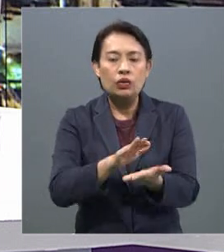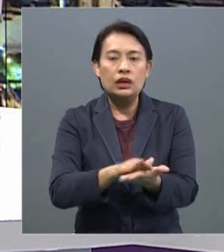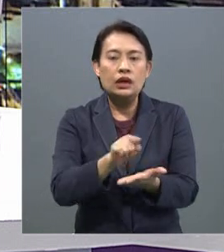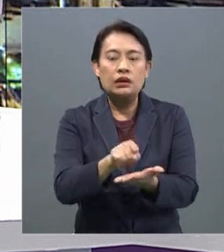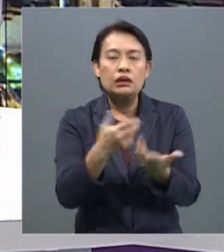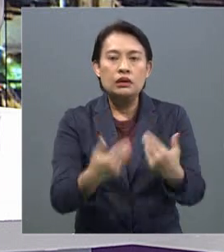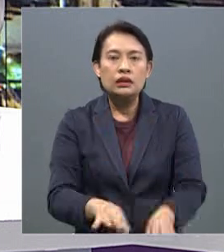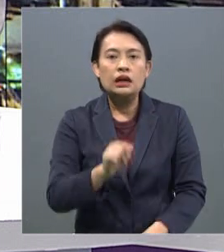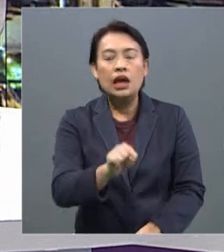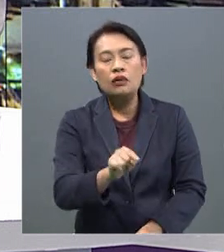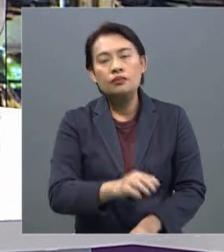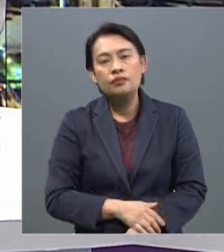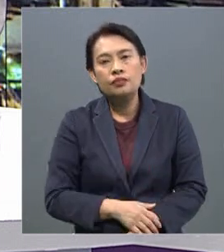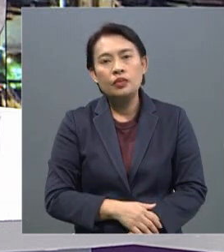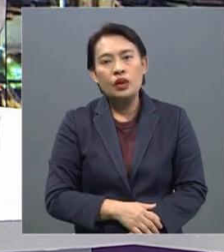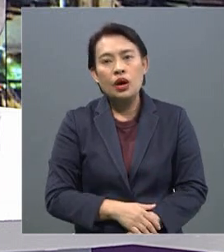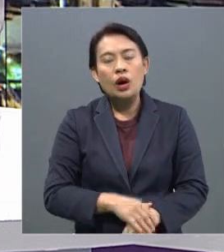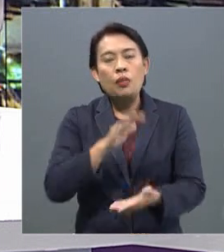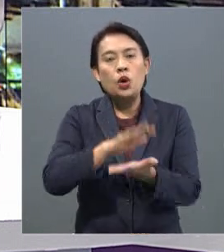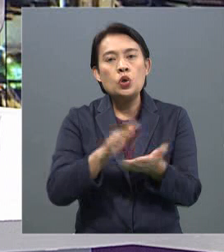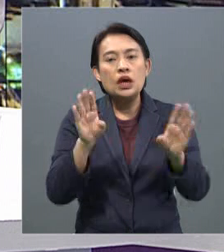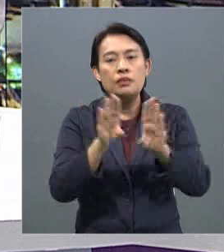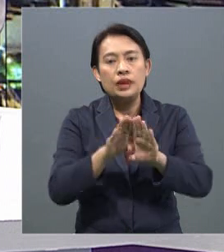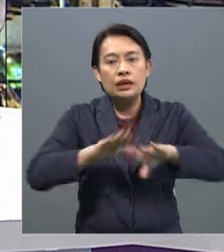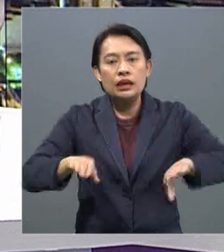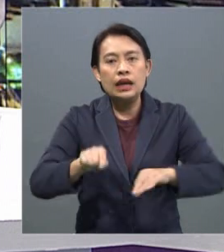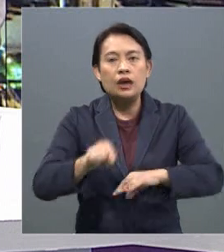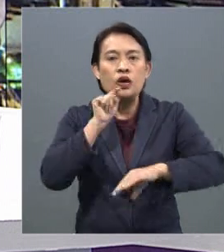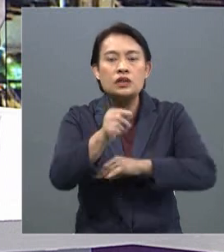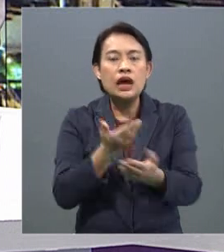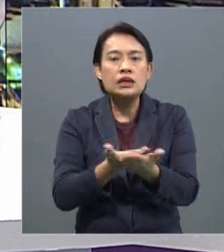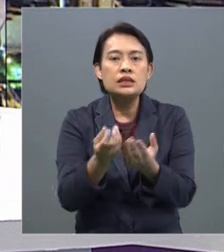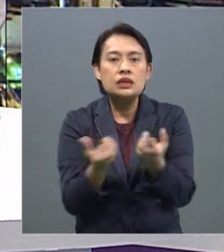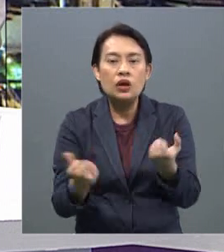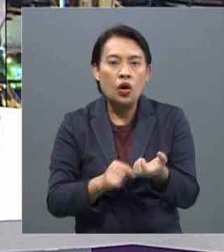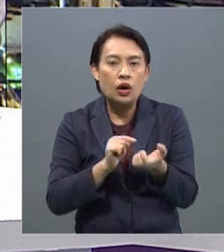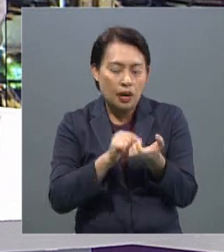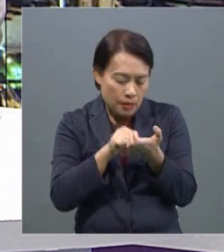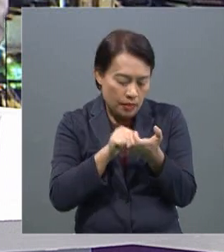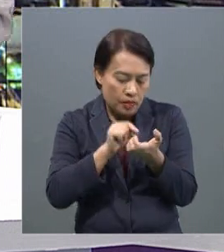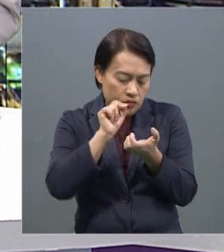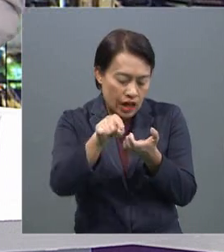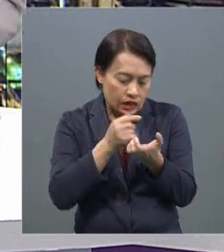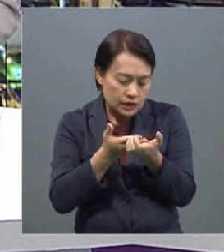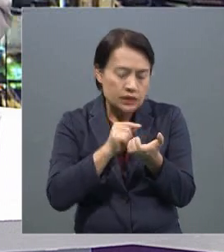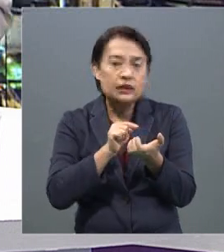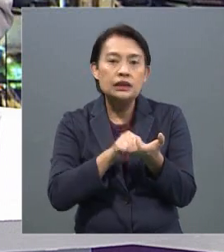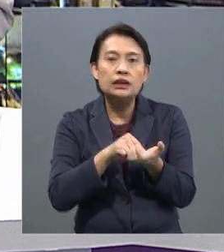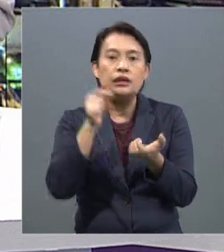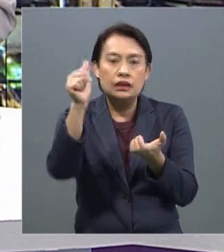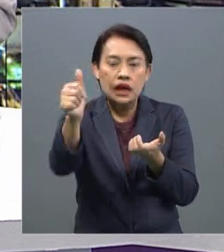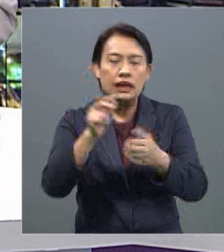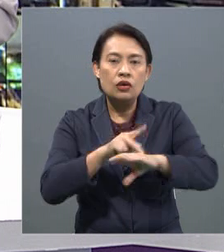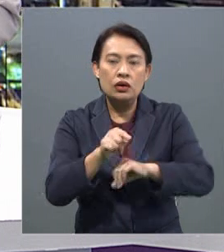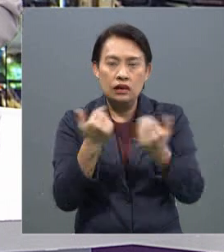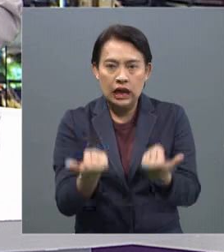กลับมาอยู่บ้านโอเห็นลูกสั่งออนไลน์เดี๋ยวเด็กก็เก่งนะสั่งของออนไลน์ได้เนี่ยเก่งกว่าผู้ใหญ่หลายคนด้วยซ้ำอันนี้ที่ต้องมา